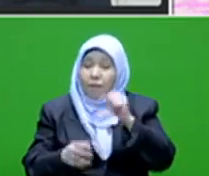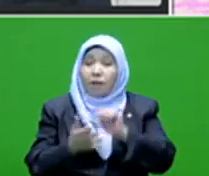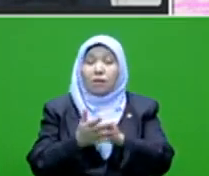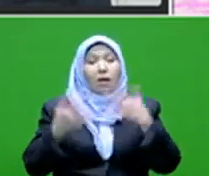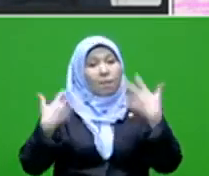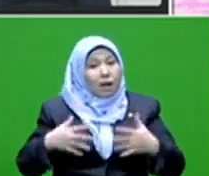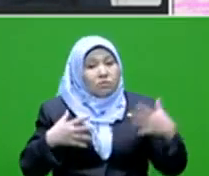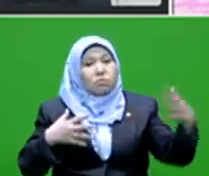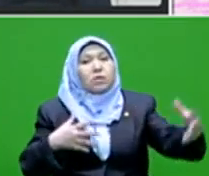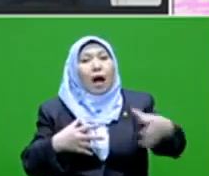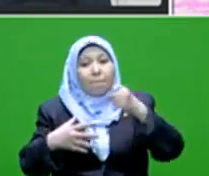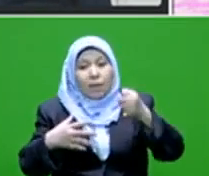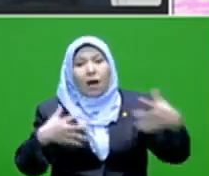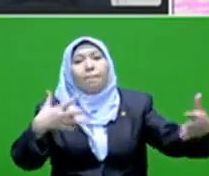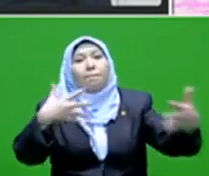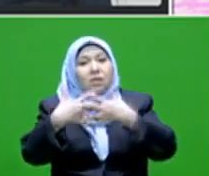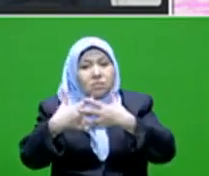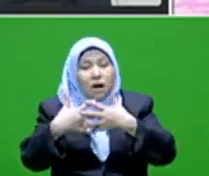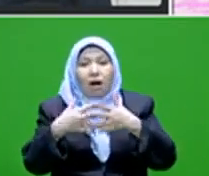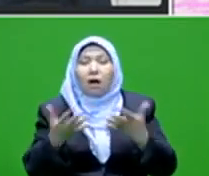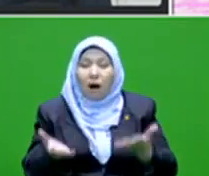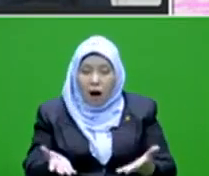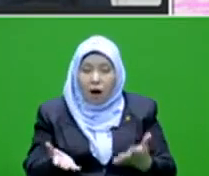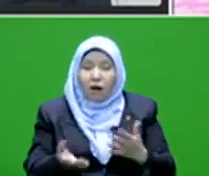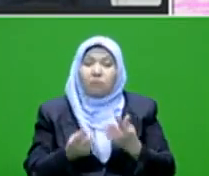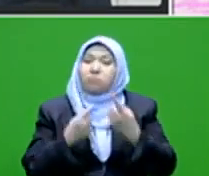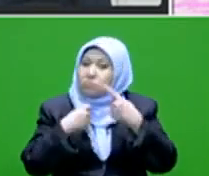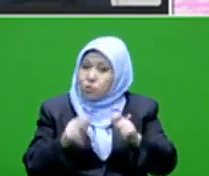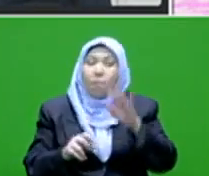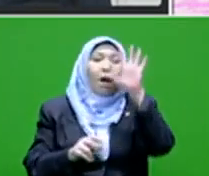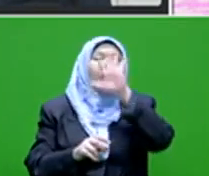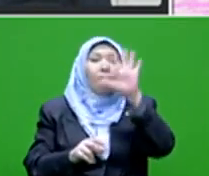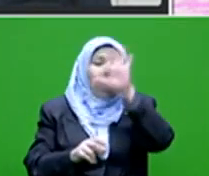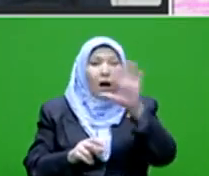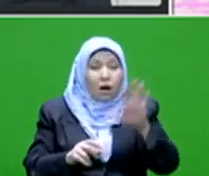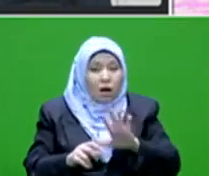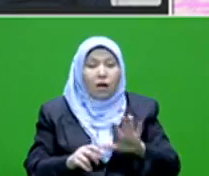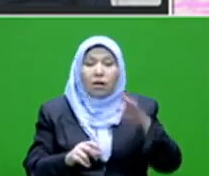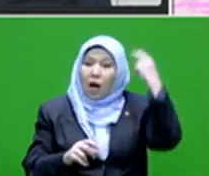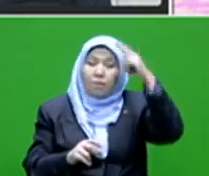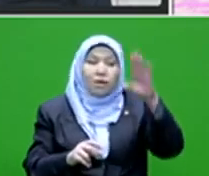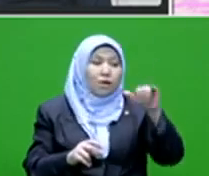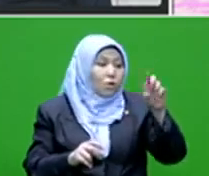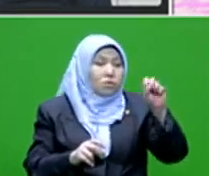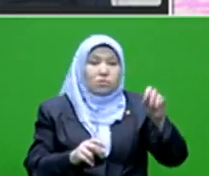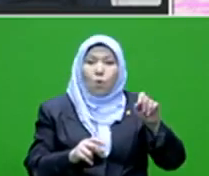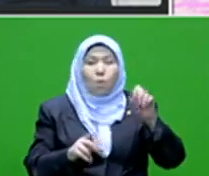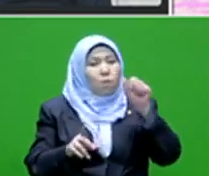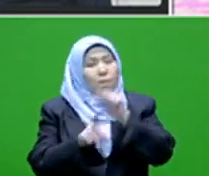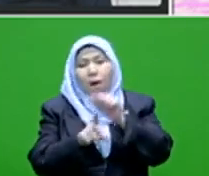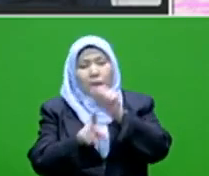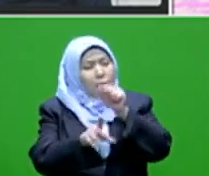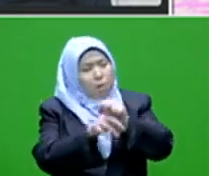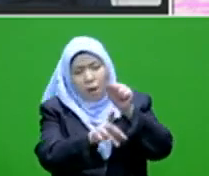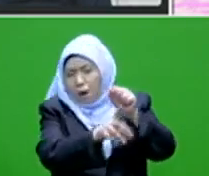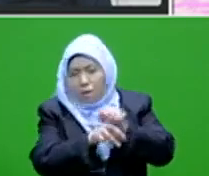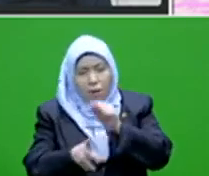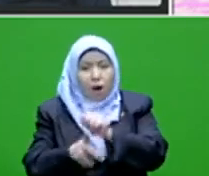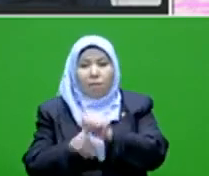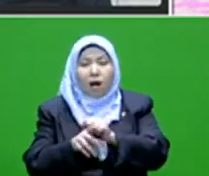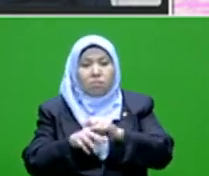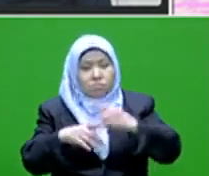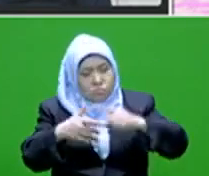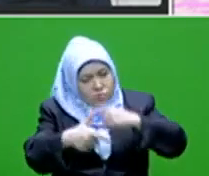dipenjarakan. Okay? Cuba bayangkan, Nabi Yusuf ni kena semua benda ni. Berturut-turut. Lepas